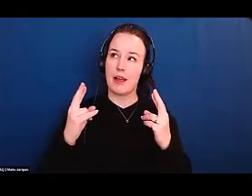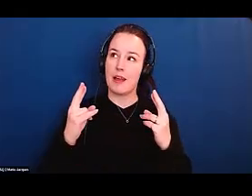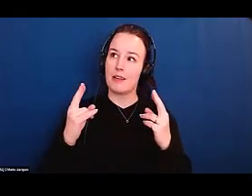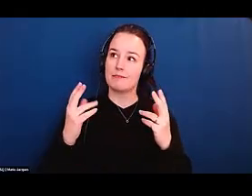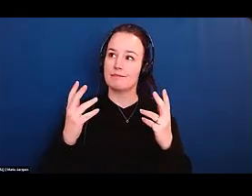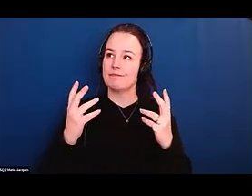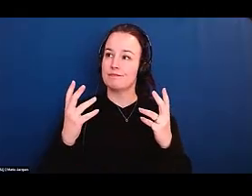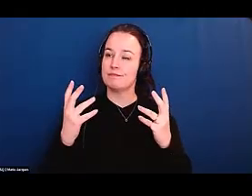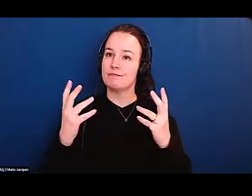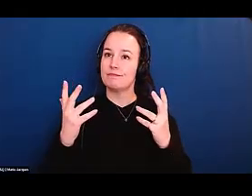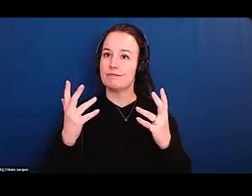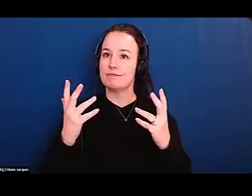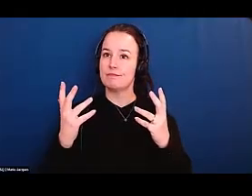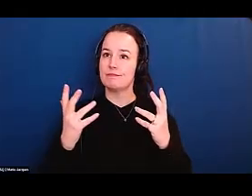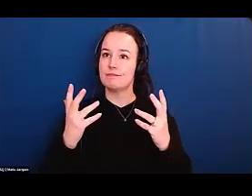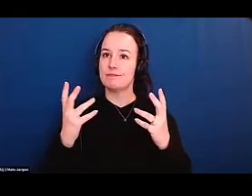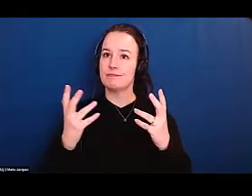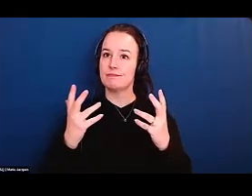compiler, vous savez,